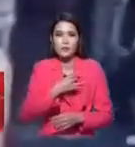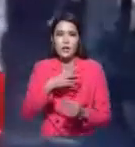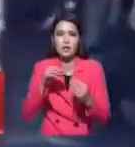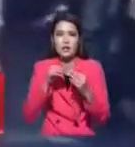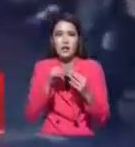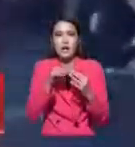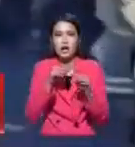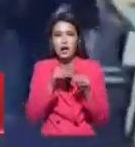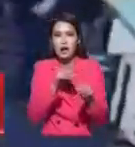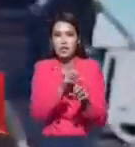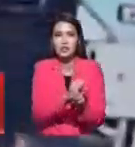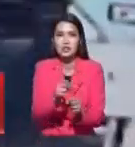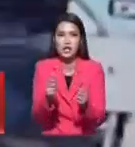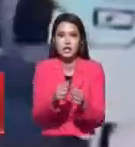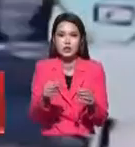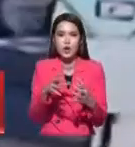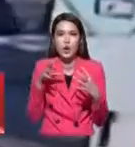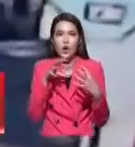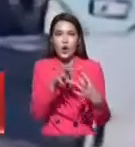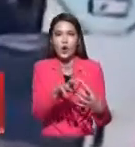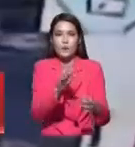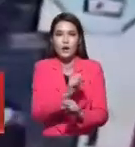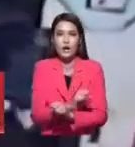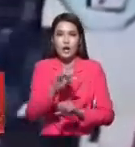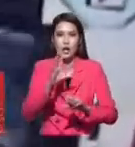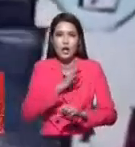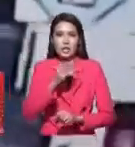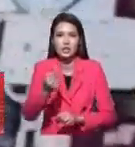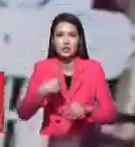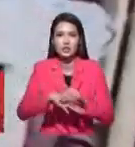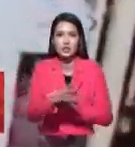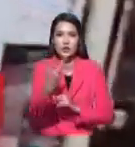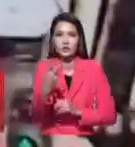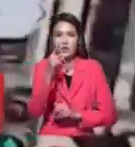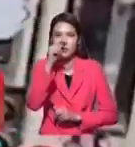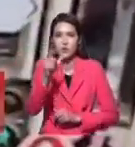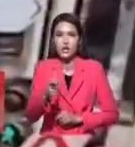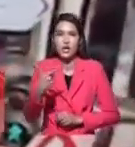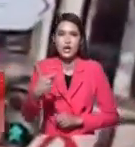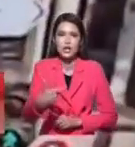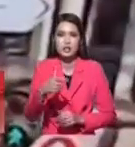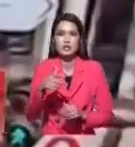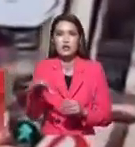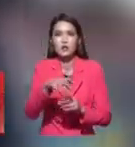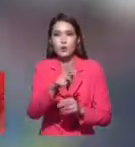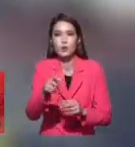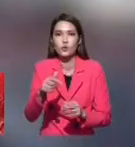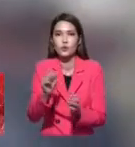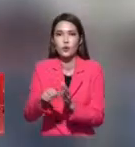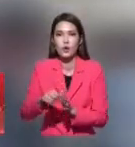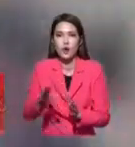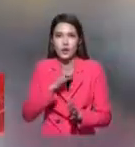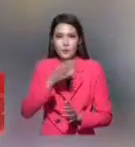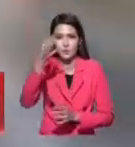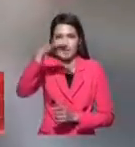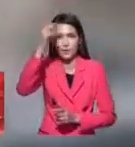белый автомобиль остановился рядом с переполненной автобусной остановкой. Из него вышли 2 мужчин с пистолетами и начали палить в толпу.